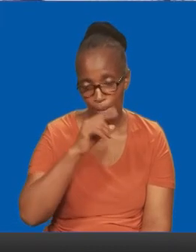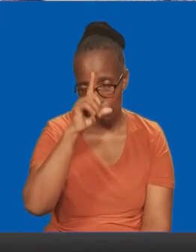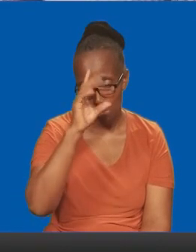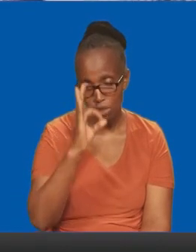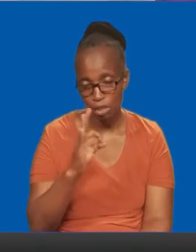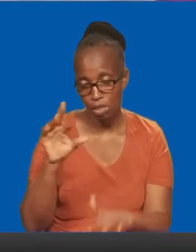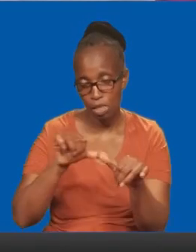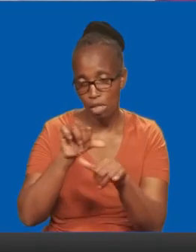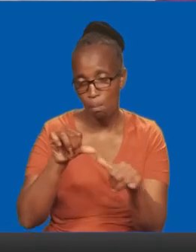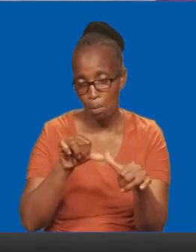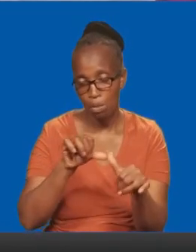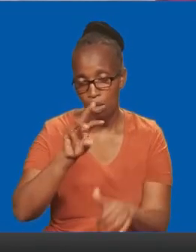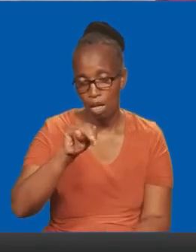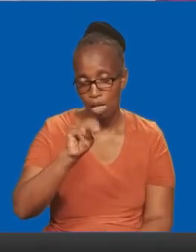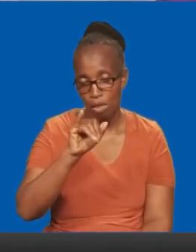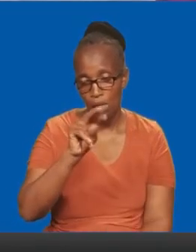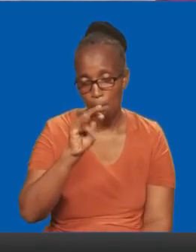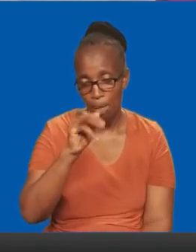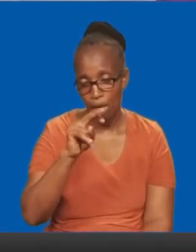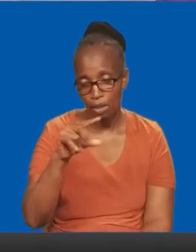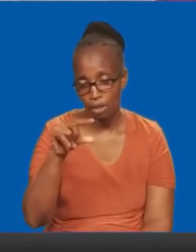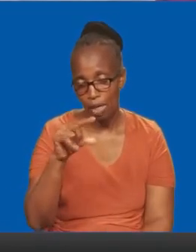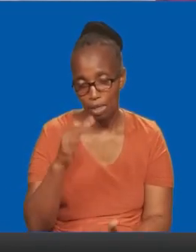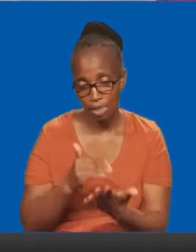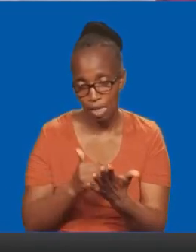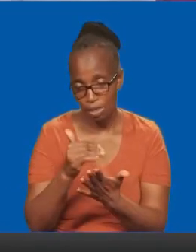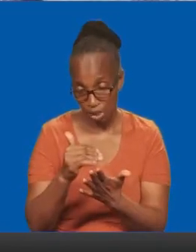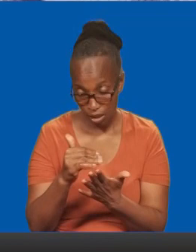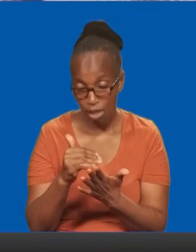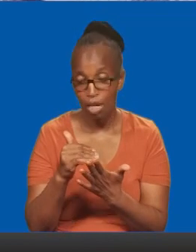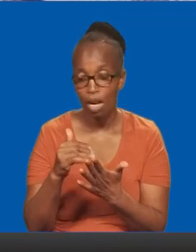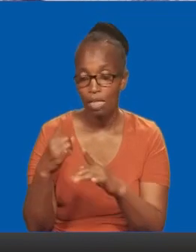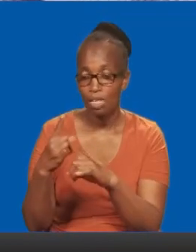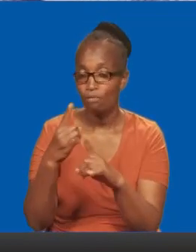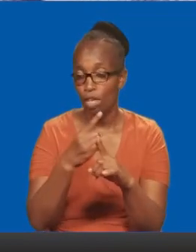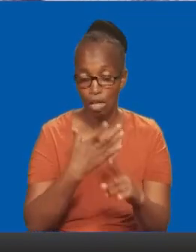Huku serikali ikitilia maanani sekta ya uchimbaji madini,